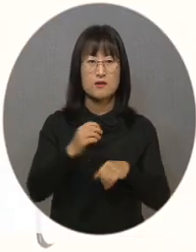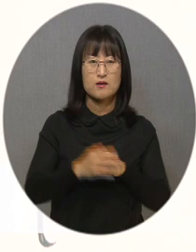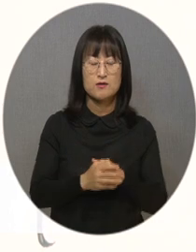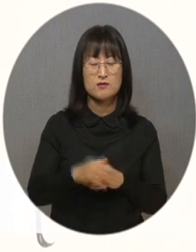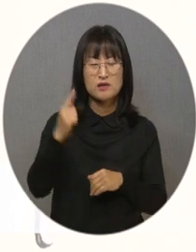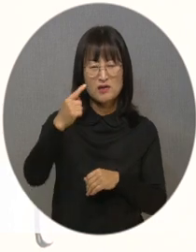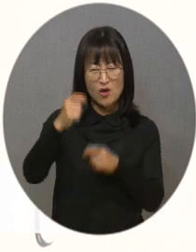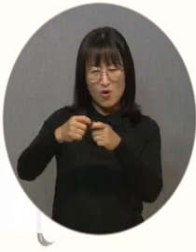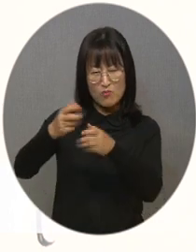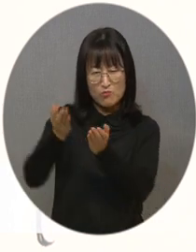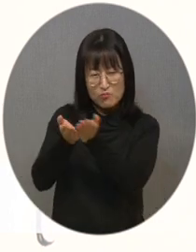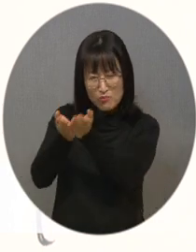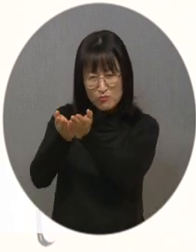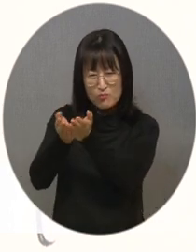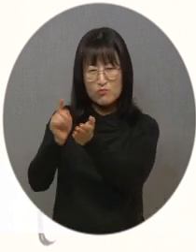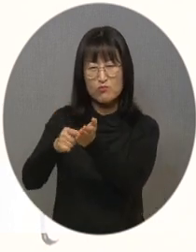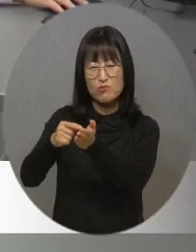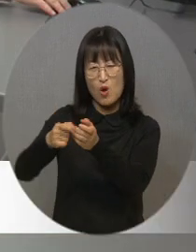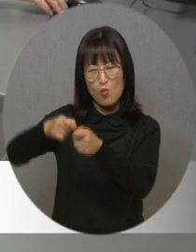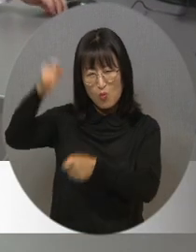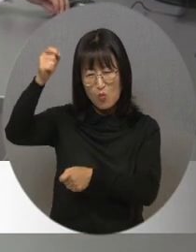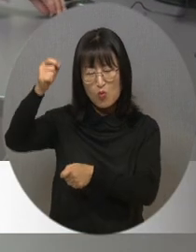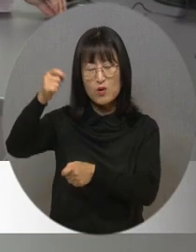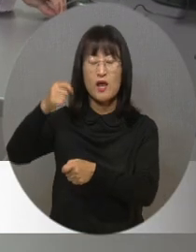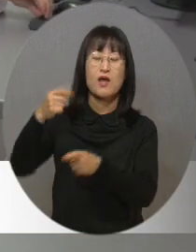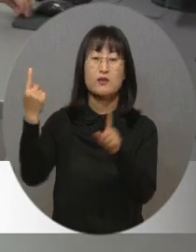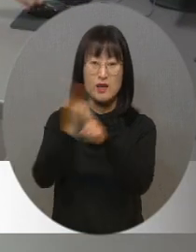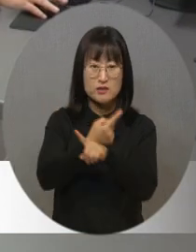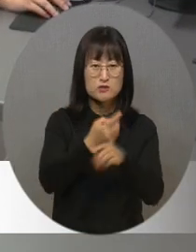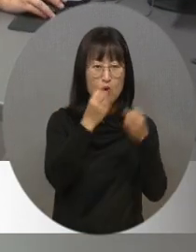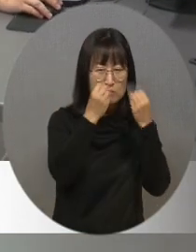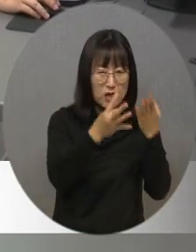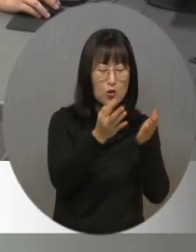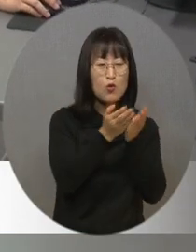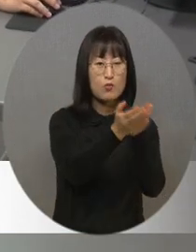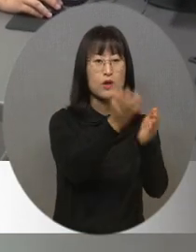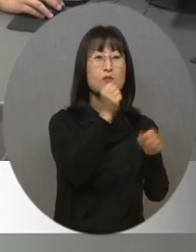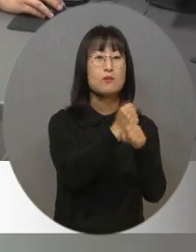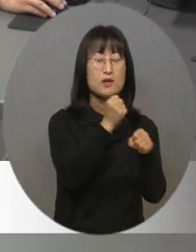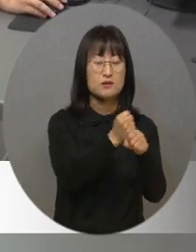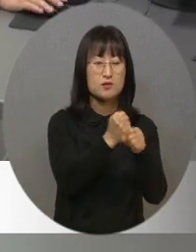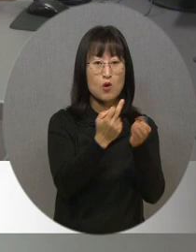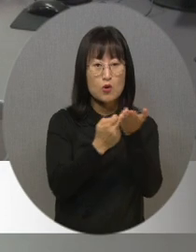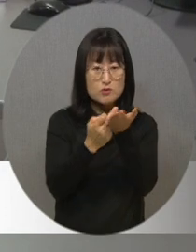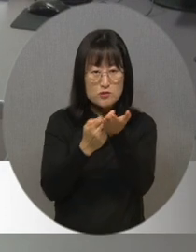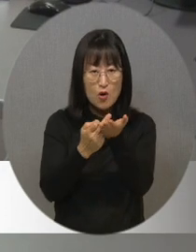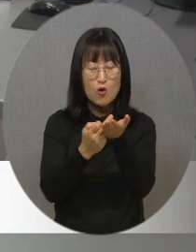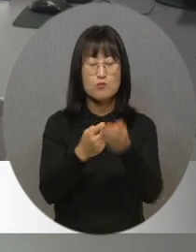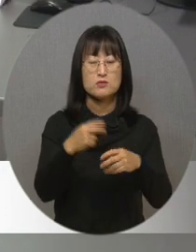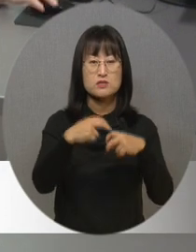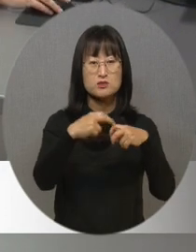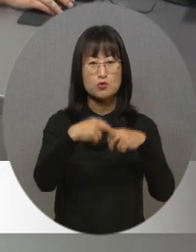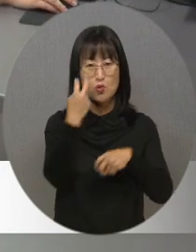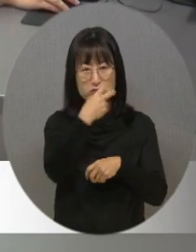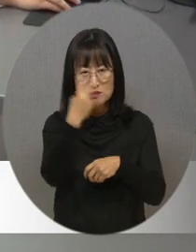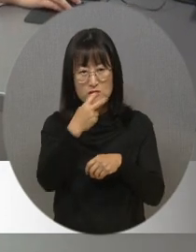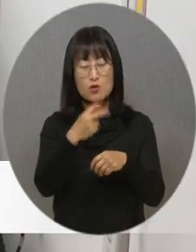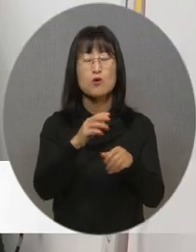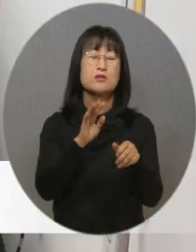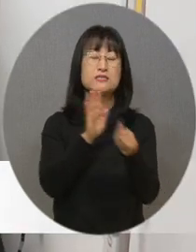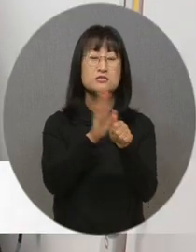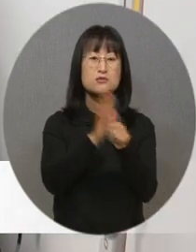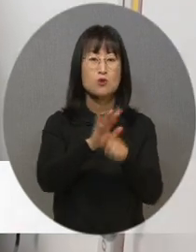설령에 노후 병원선을 대체한 것으로 섬 운항의 안전성과 섬 주민 진료 환경 개선을 위해 132억 원을